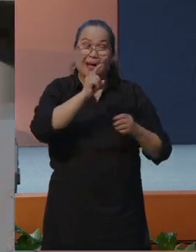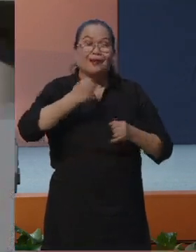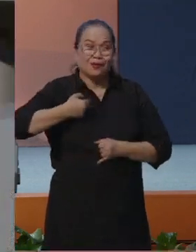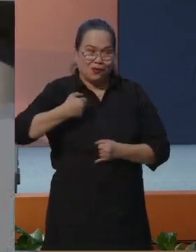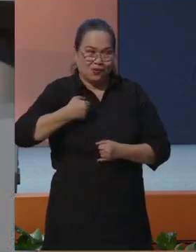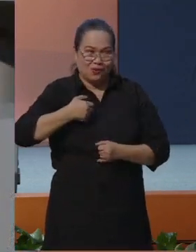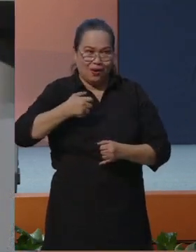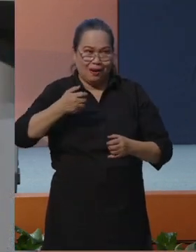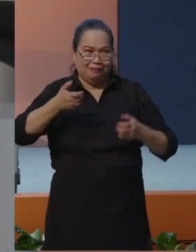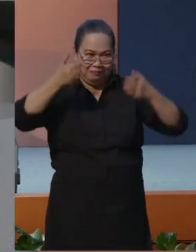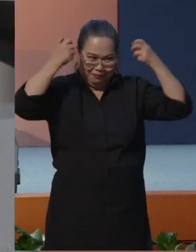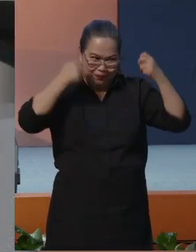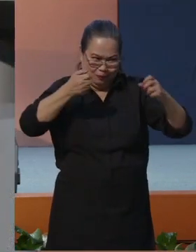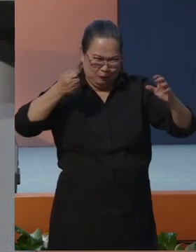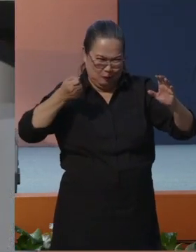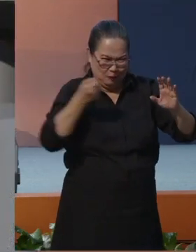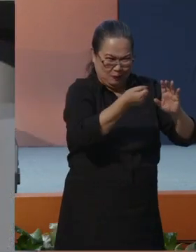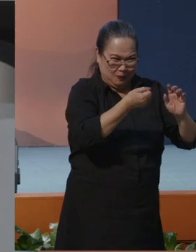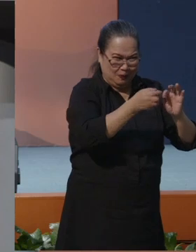fire.